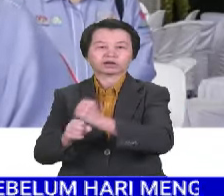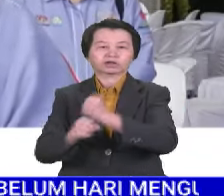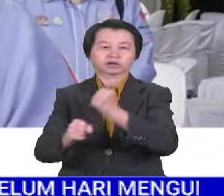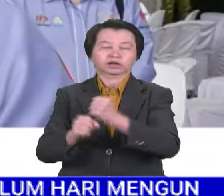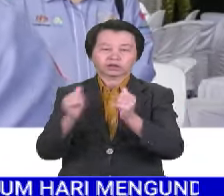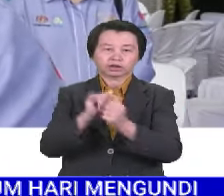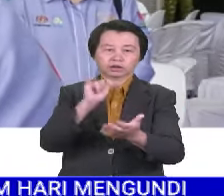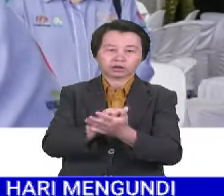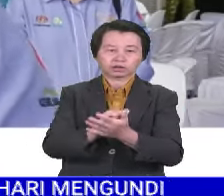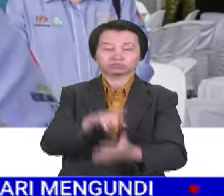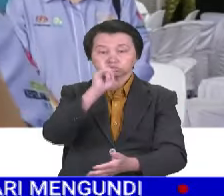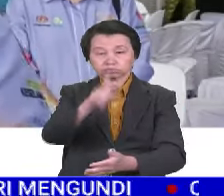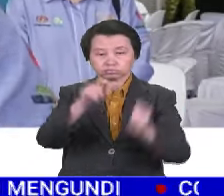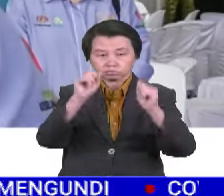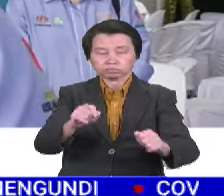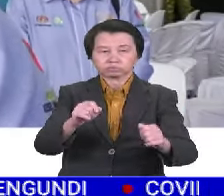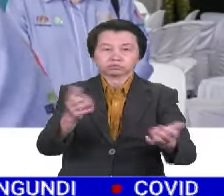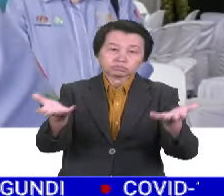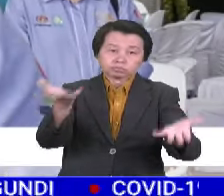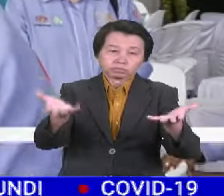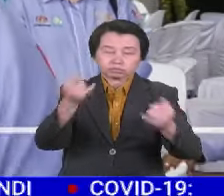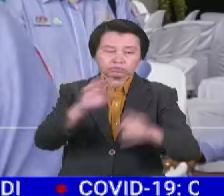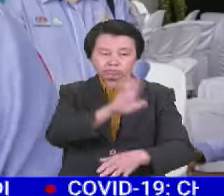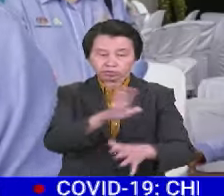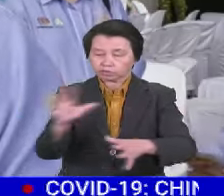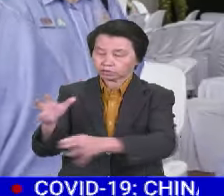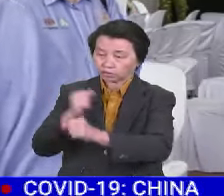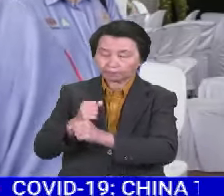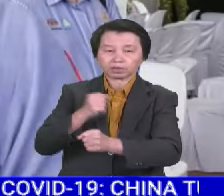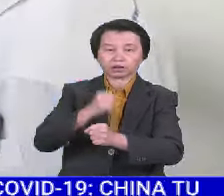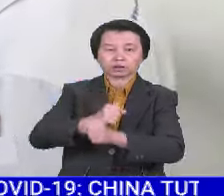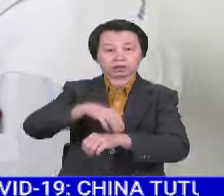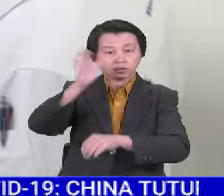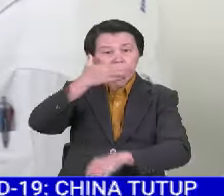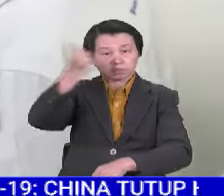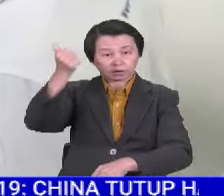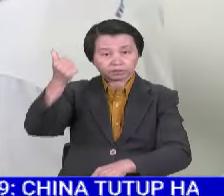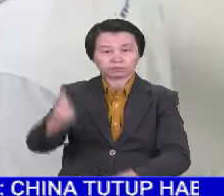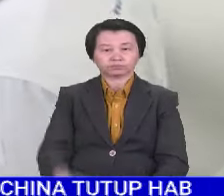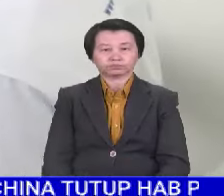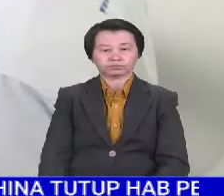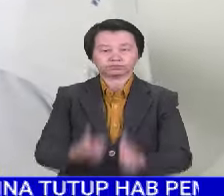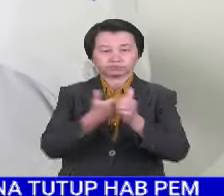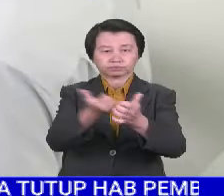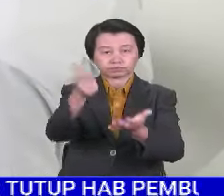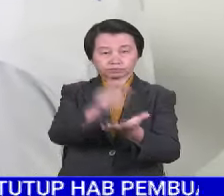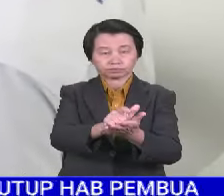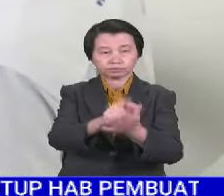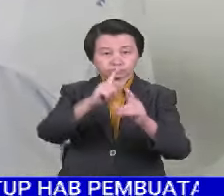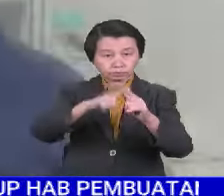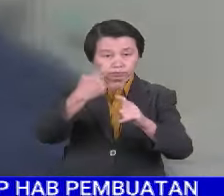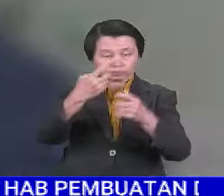ini, maka probability atau kebarangkalian untuk mereka mendapat pekerjaan adalah lebih tinggi. Mengikut laporan bulanan